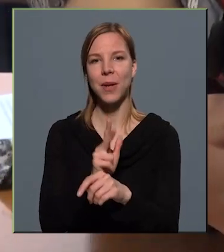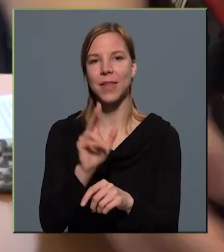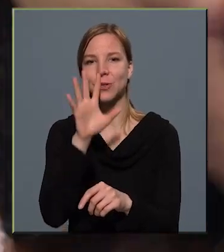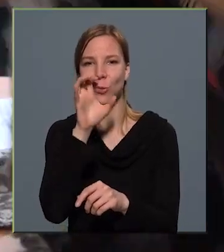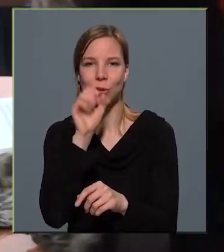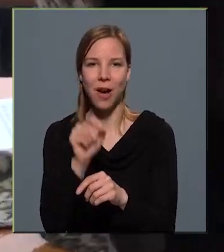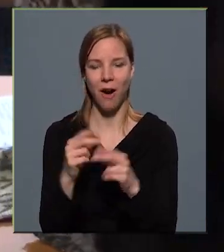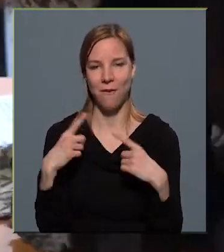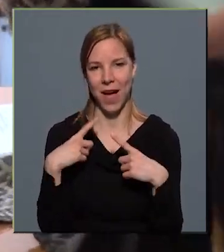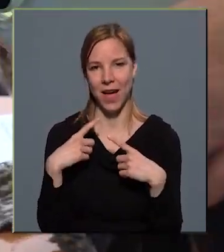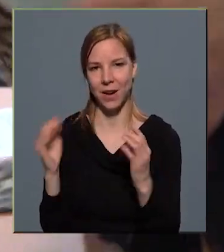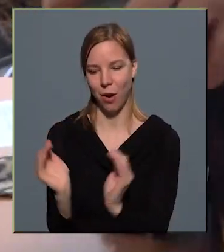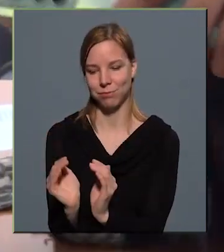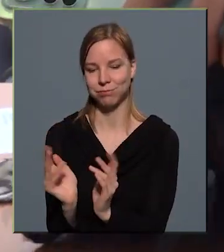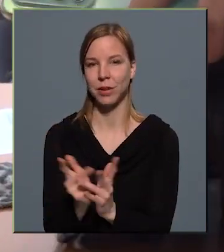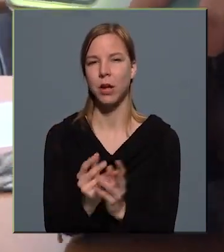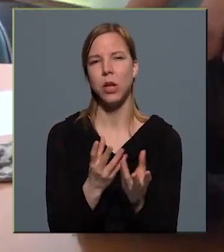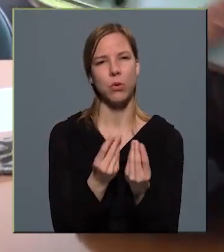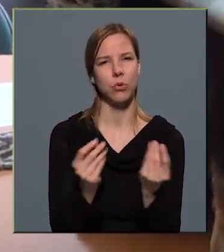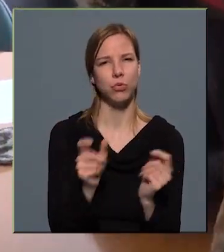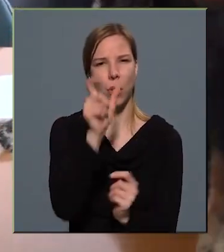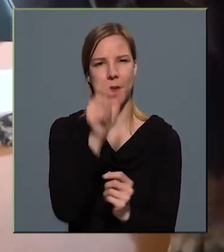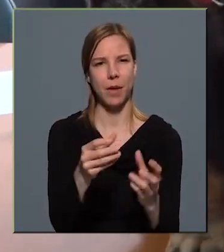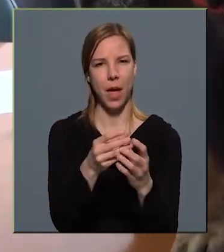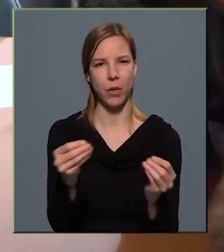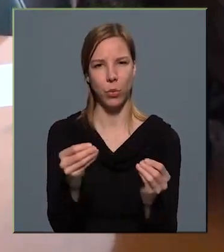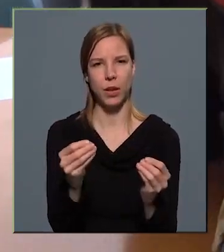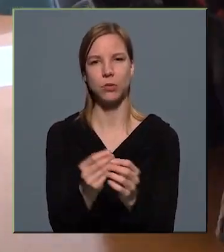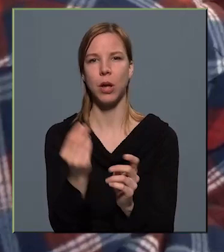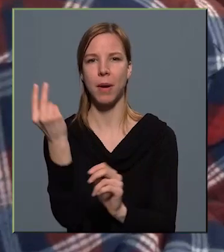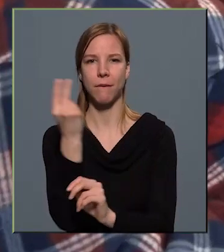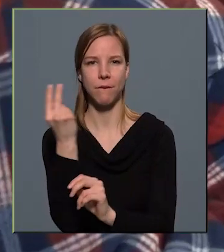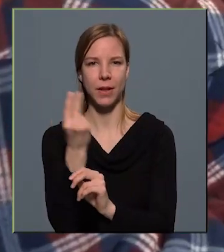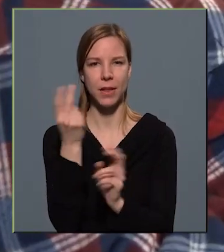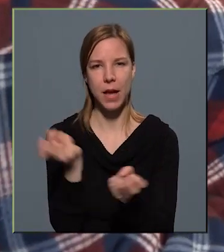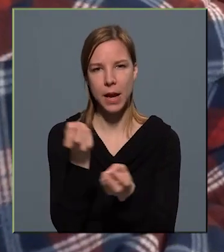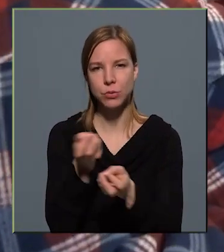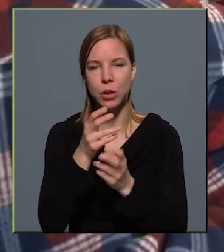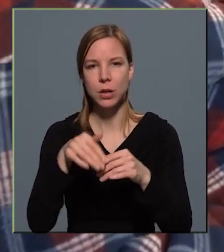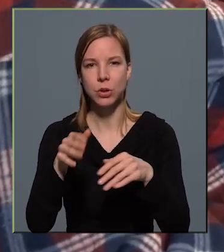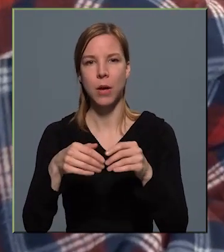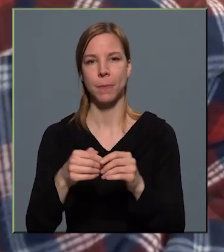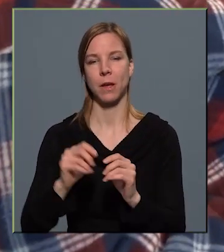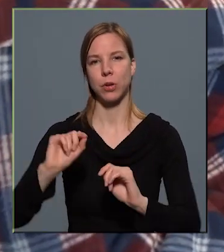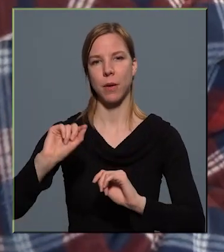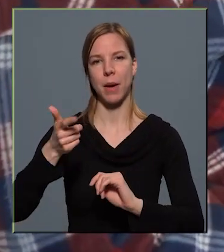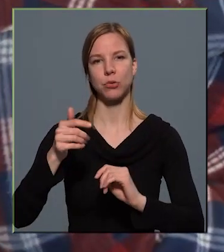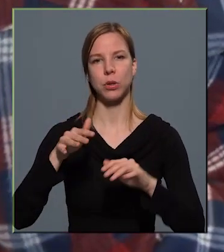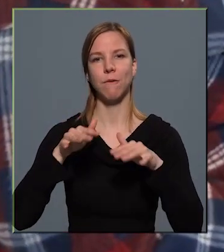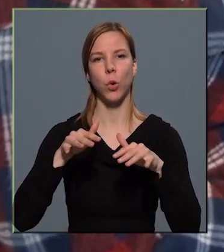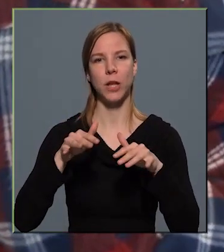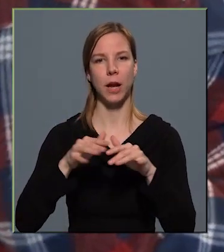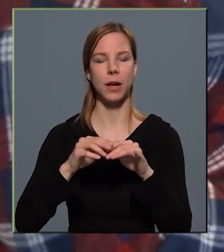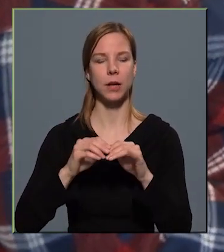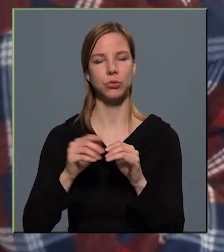felesége. Rengeteg személyeltűnésnél volt, illetve vízikeresésnél, és ez a második földrengés, aminél ő aktívan